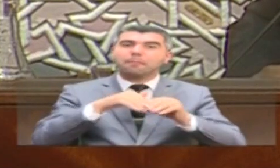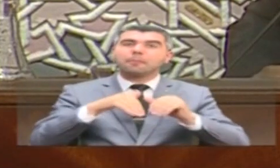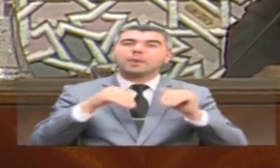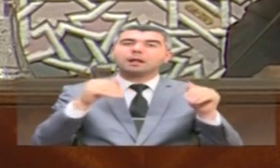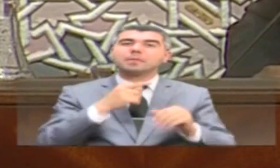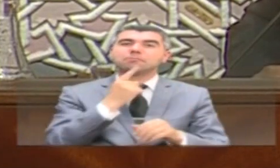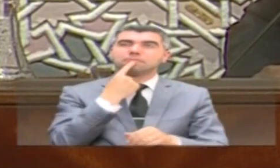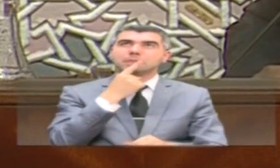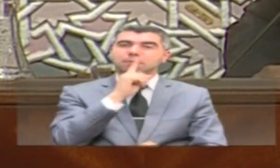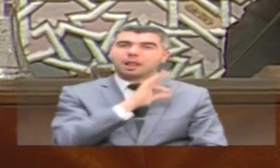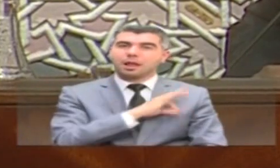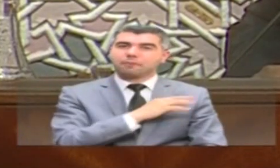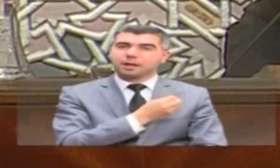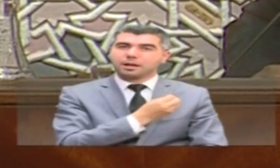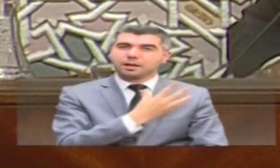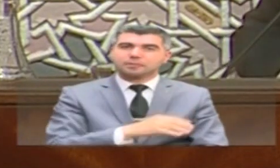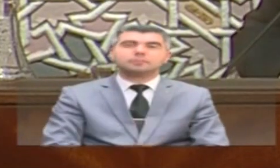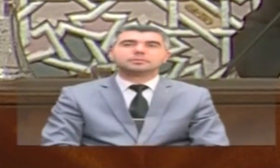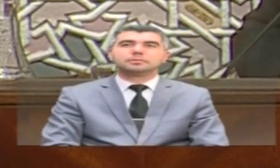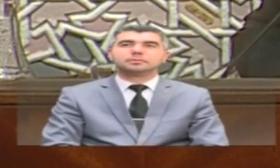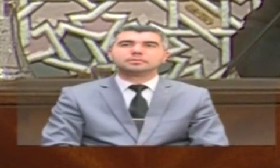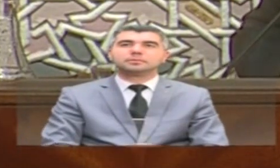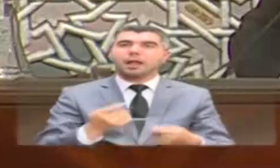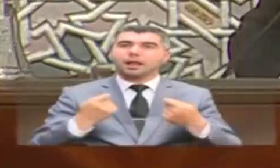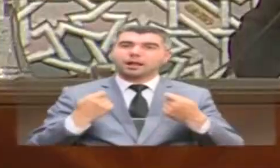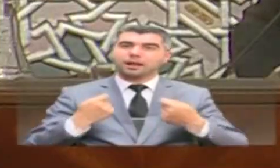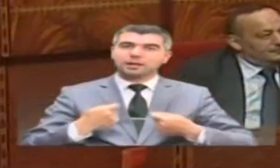بسم الله الرحمن الرحيم. أولا سيد الرئيس،